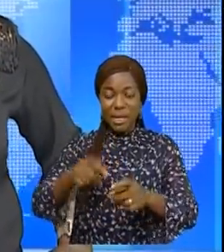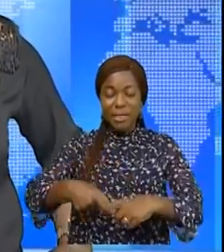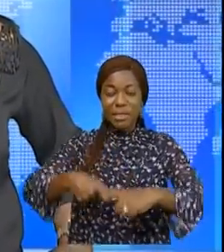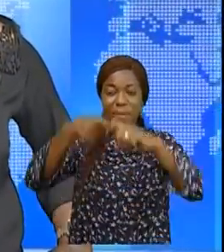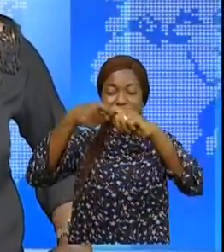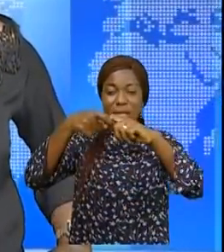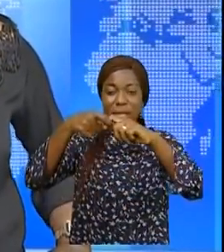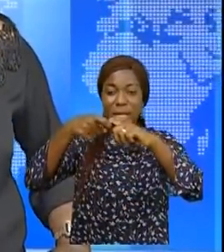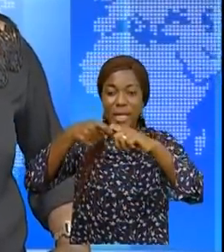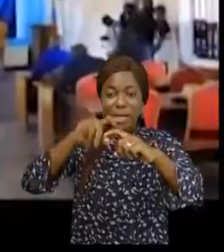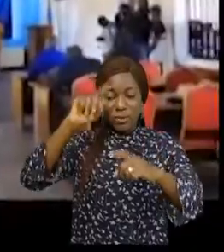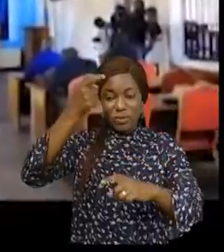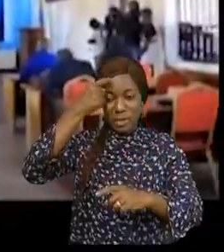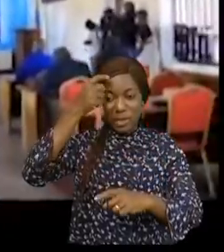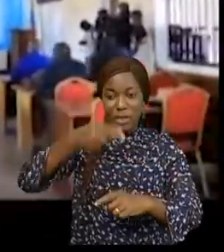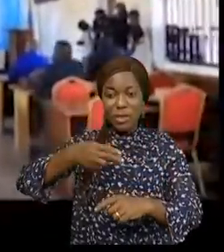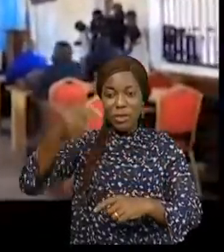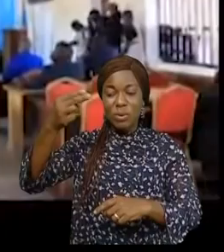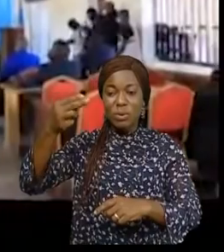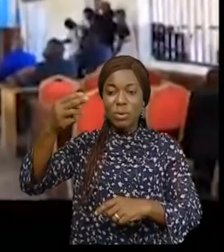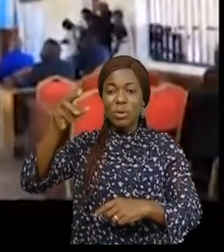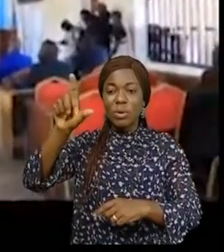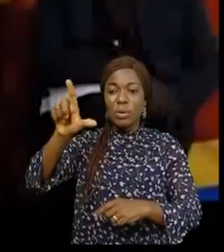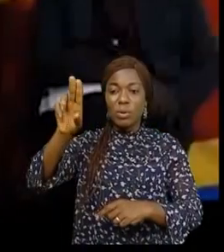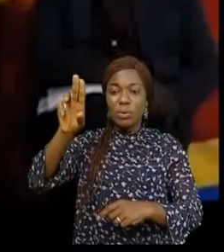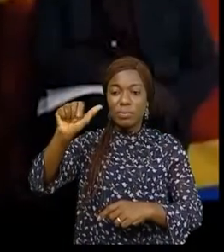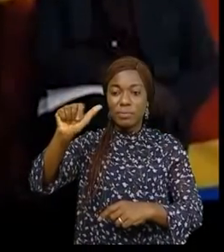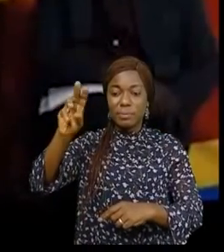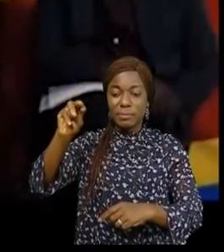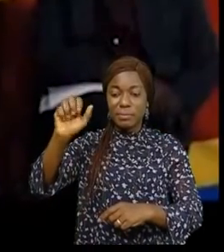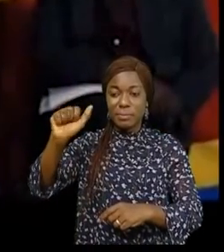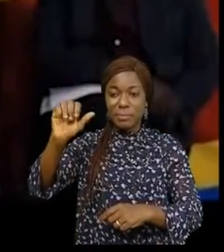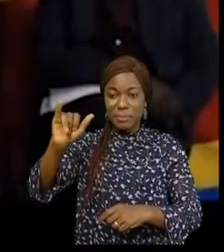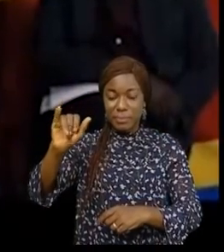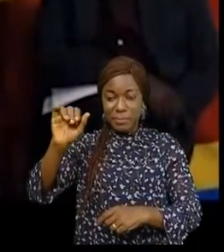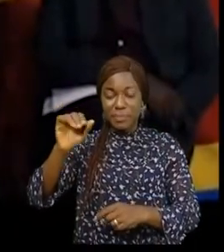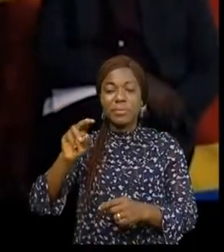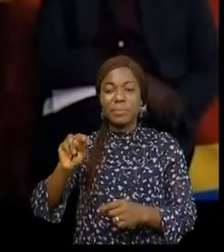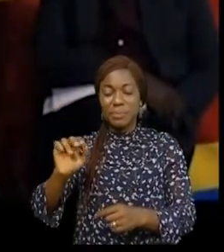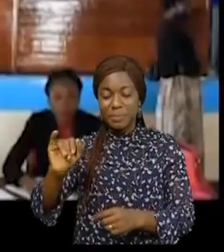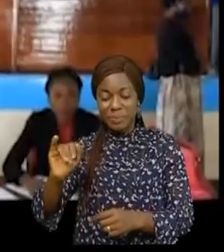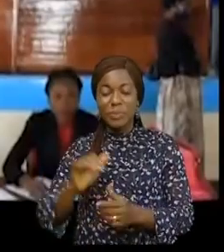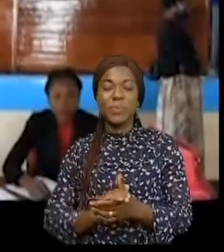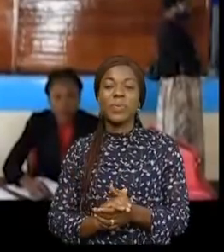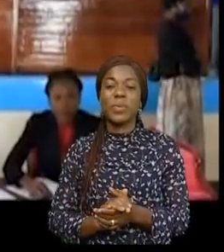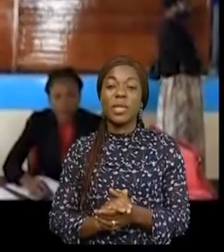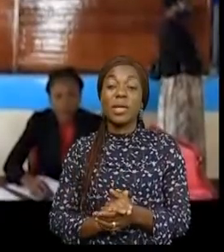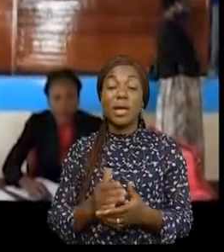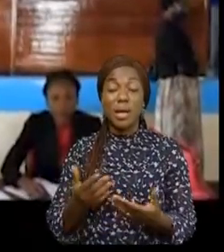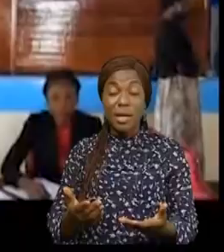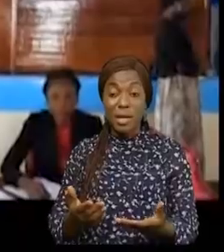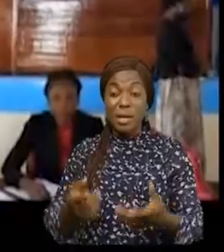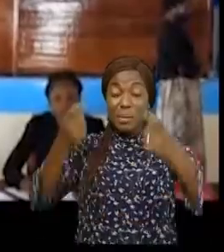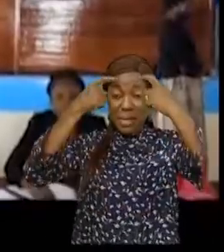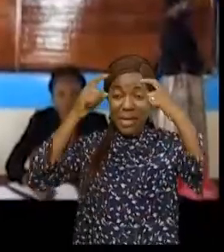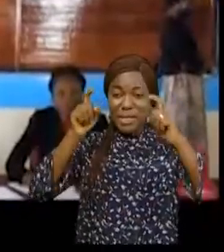du Haut-Lomami. De la séance plénière présidée ce mercredi 26 mai 2021 par la présidente de l'Assemblée provinciale du Haut-Lomami,